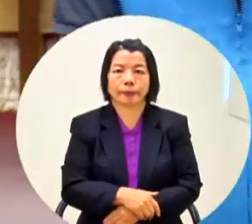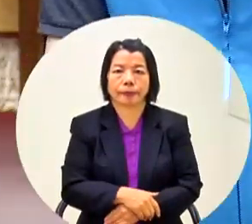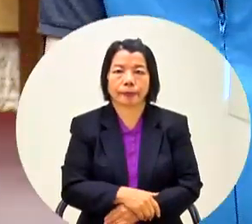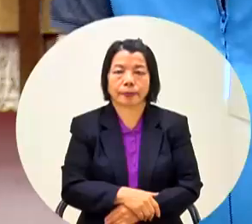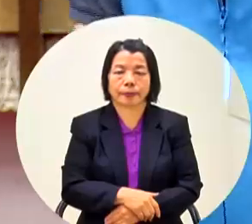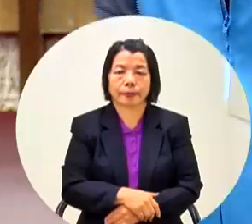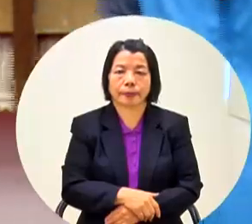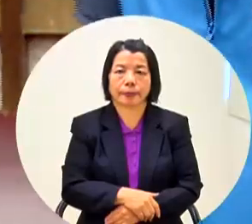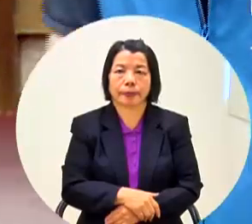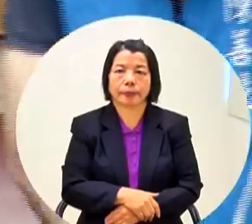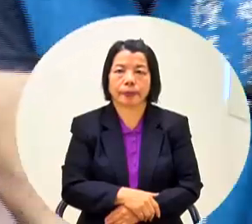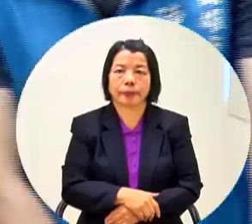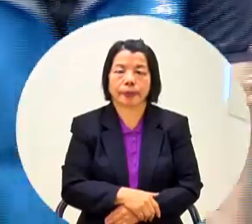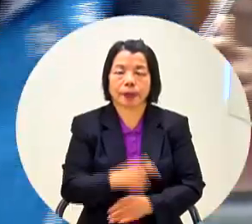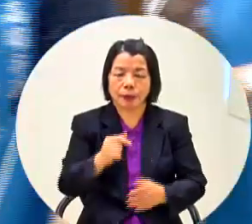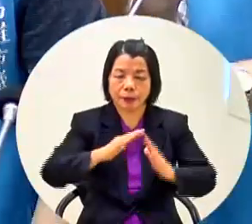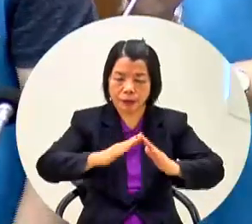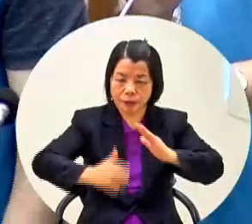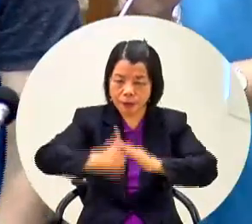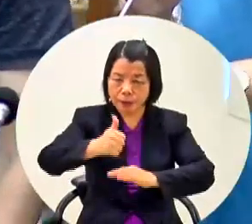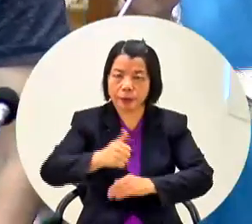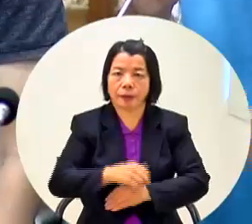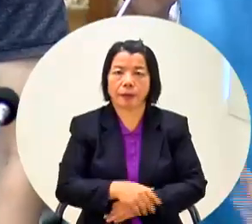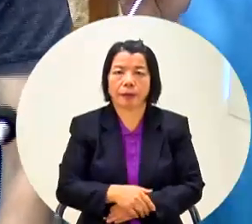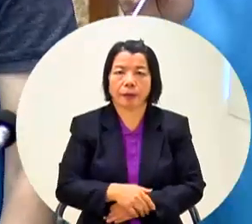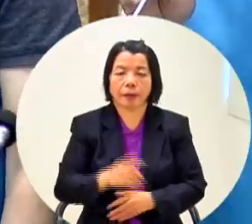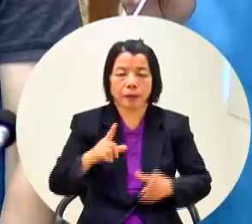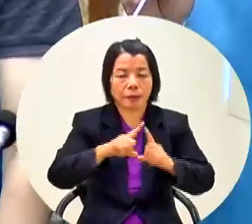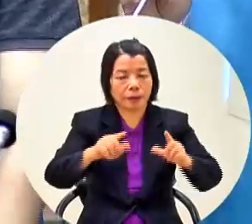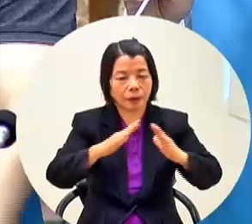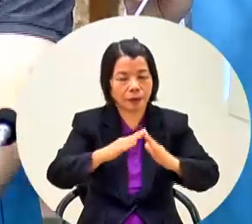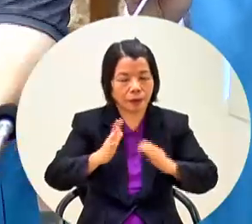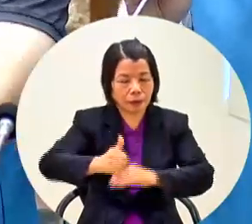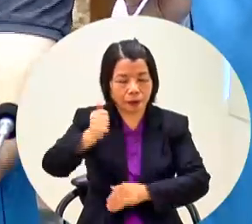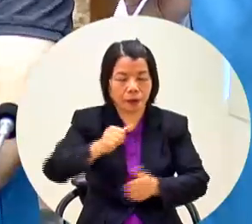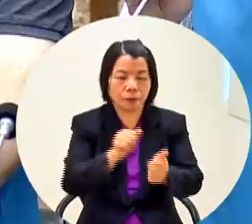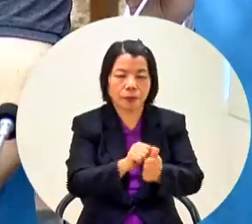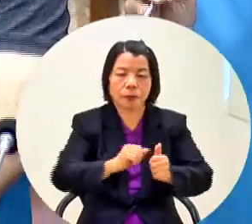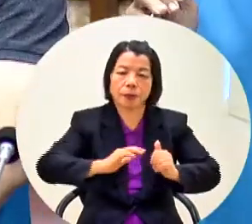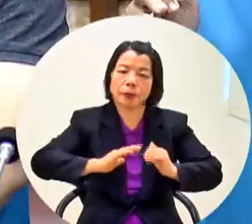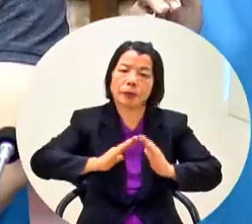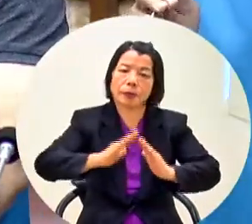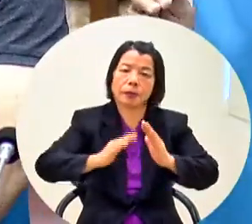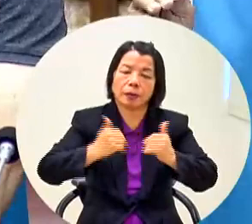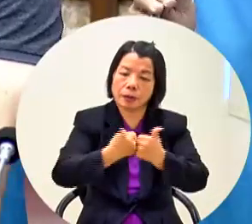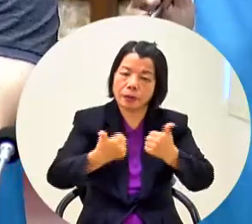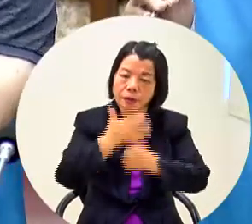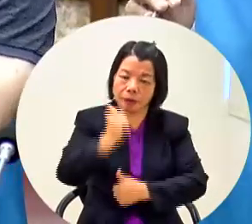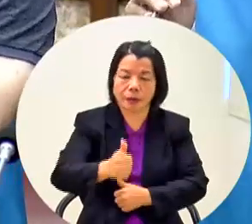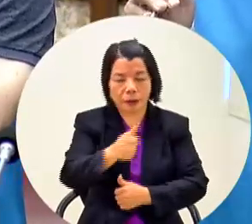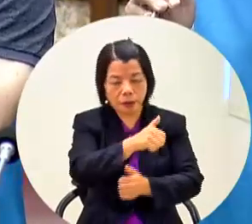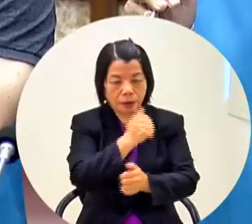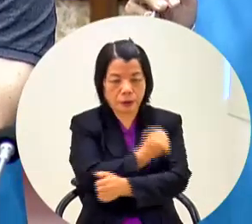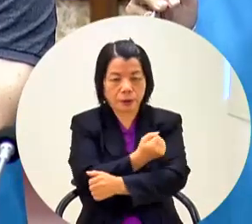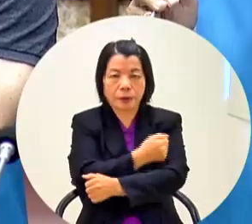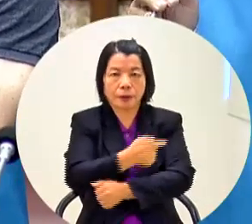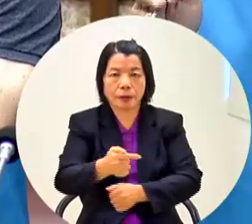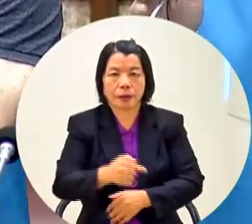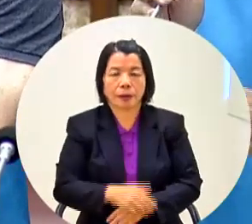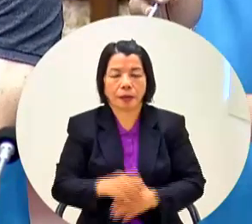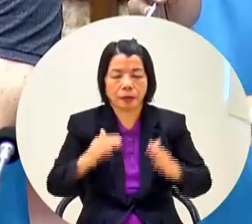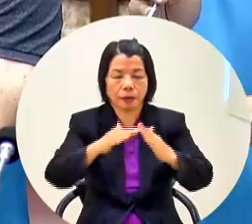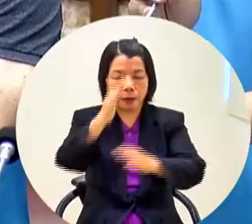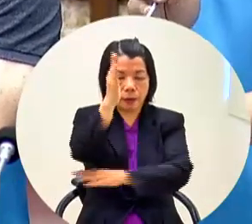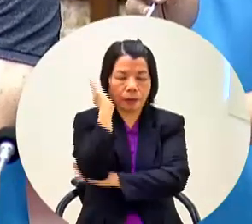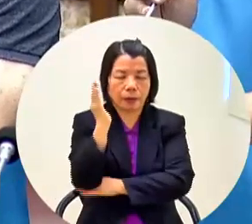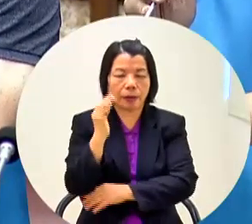谢谢，市长，我们的大家长哈，副议长哈，大家辛苦了哈。我们府会的团队哈，一